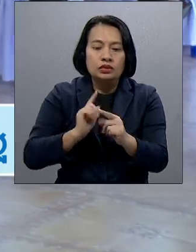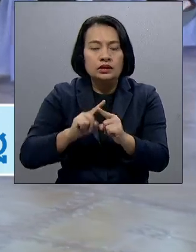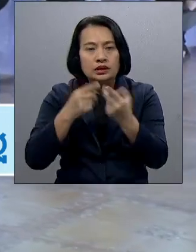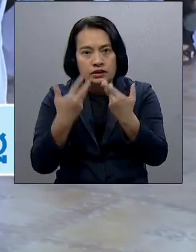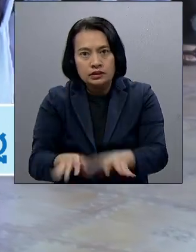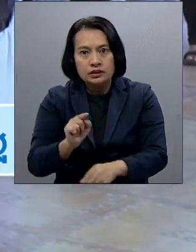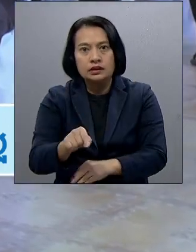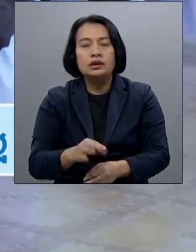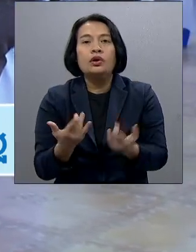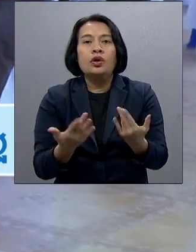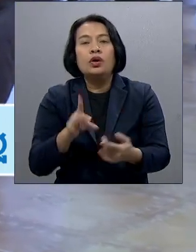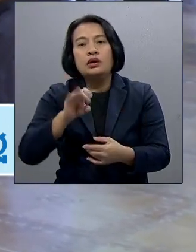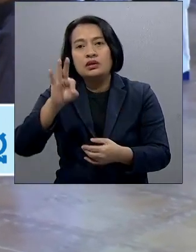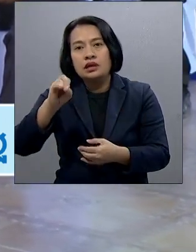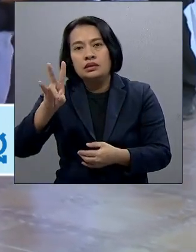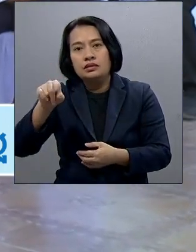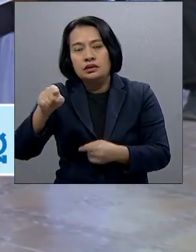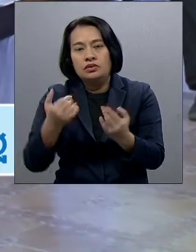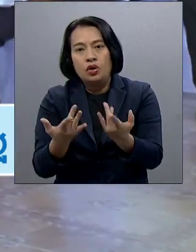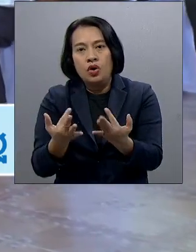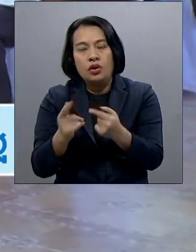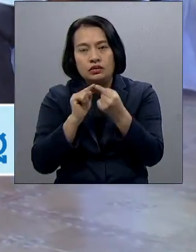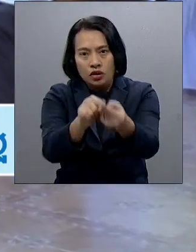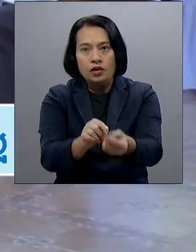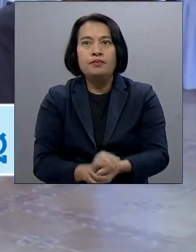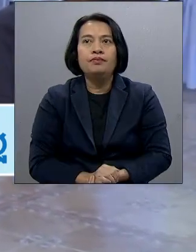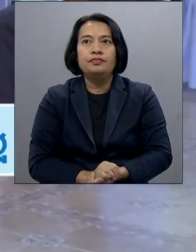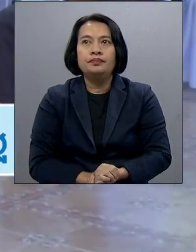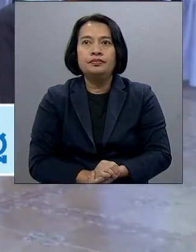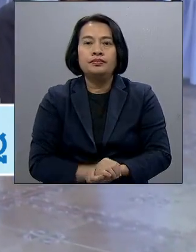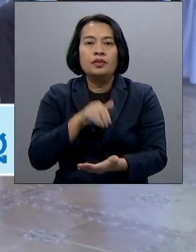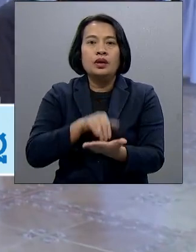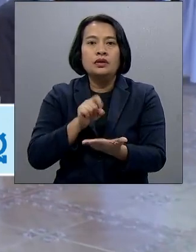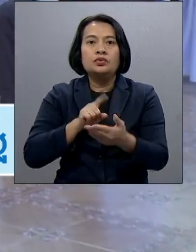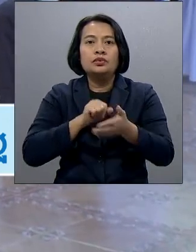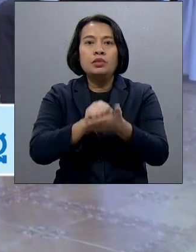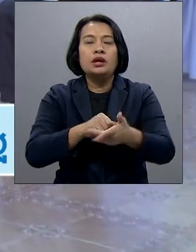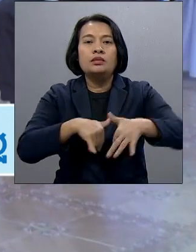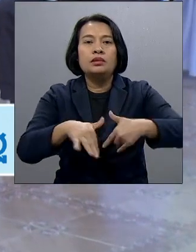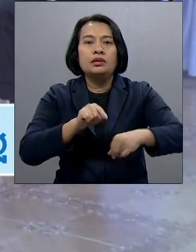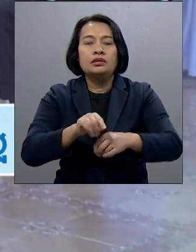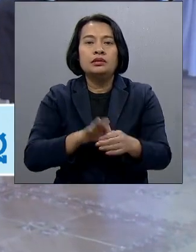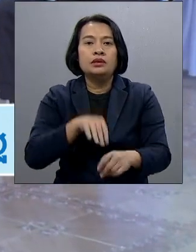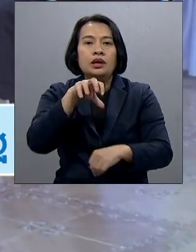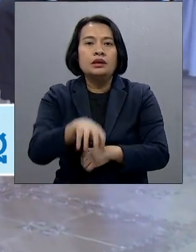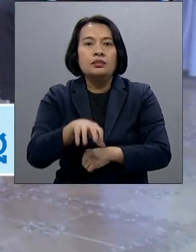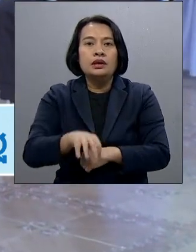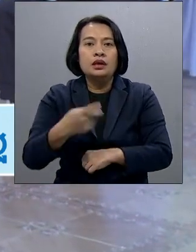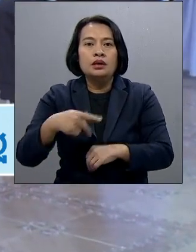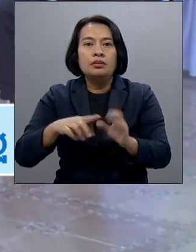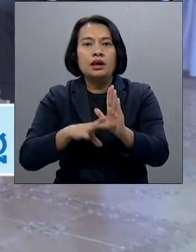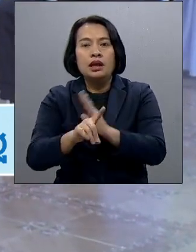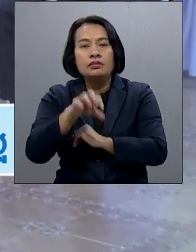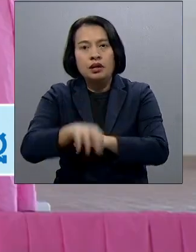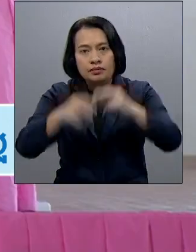การ197เรื่องค่ะสำหรับผลการดำเนินการของศูนย์บริการประชาชนสำนักงานปลัดสำนักนายกรัฐมนตรีทั่วประเท